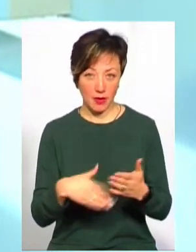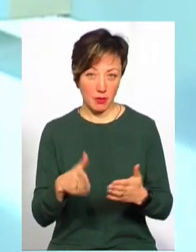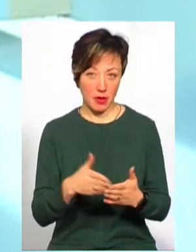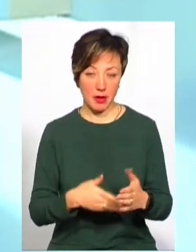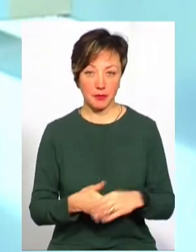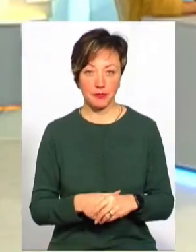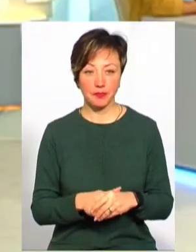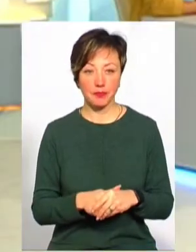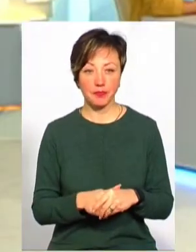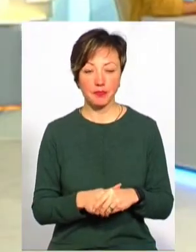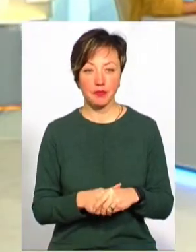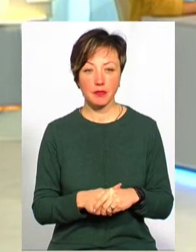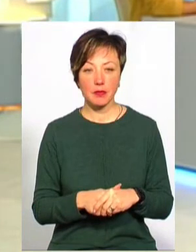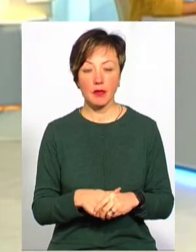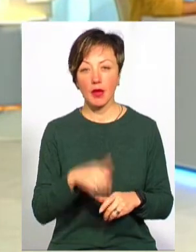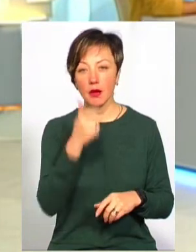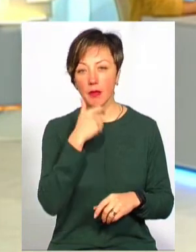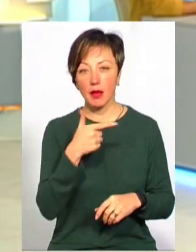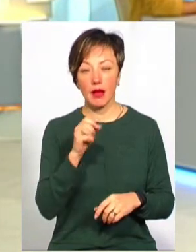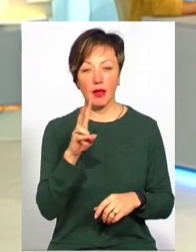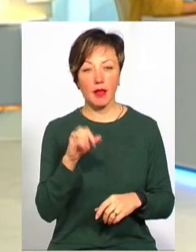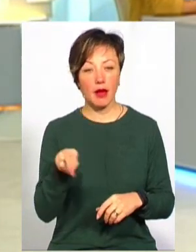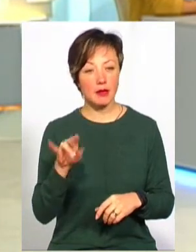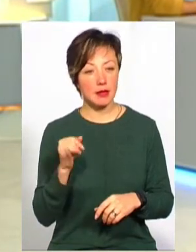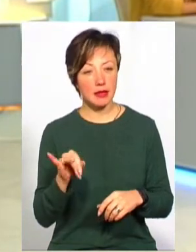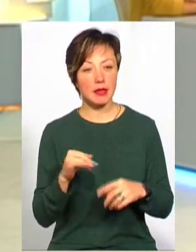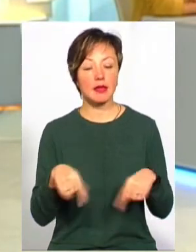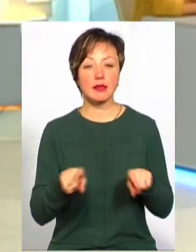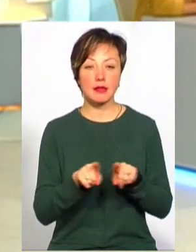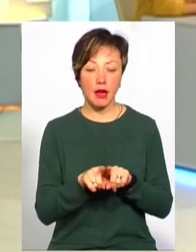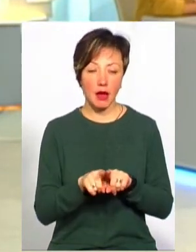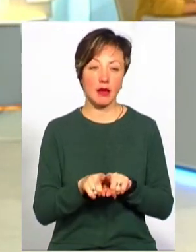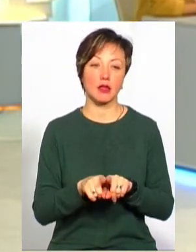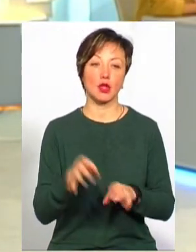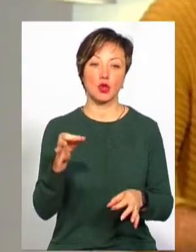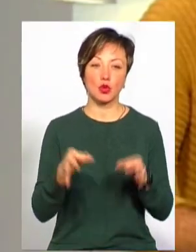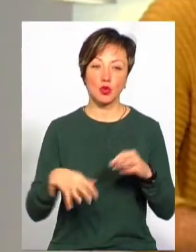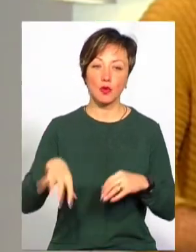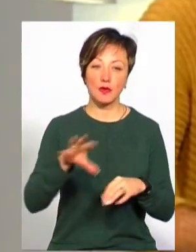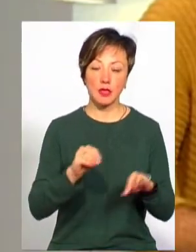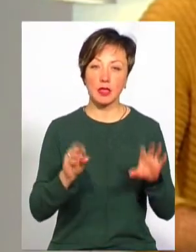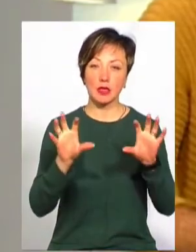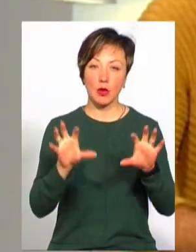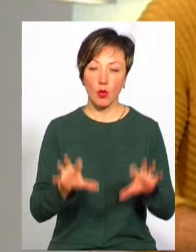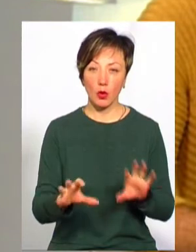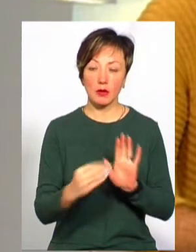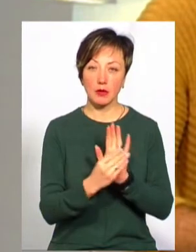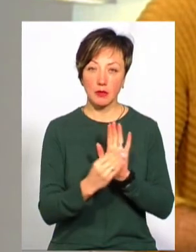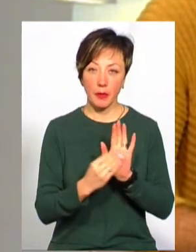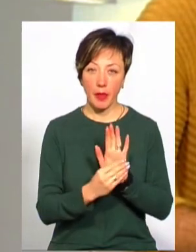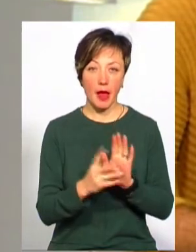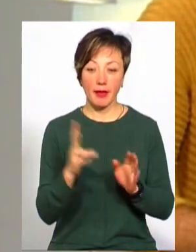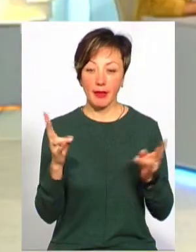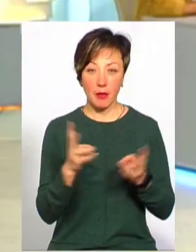відміняє. Пане Геннадію, бачу, що ви хотіли. Діло в тому, що воно так, суд у всіх кодексах так і сказано, але треба